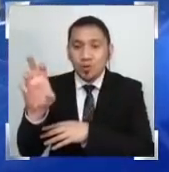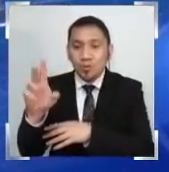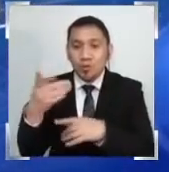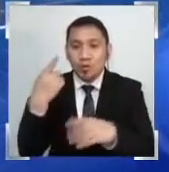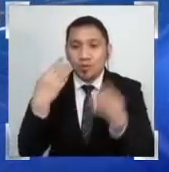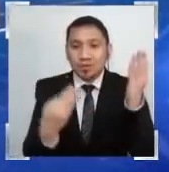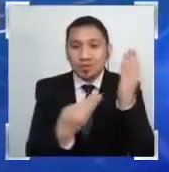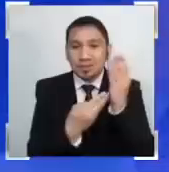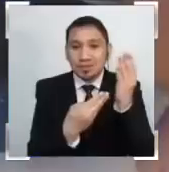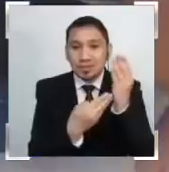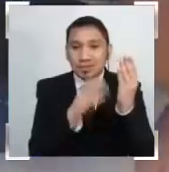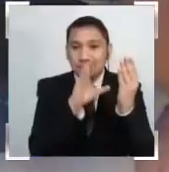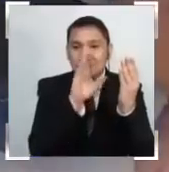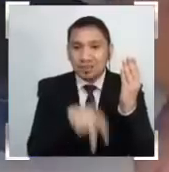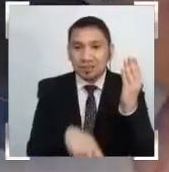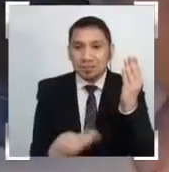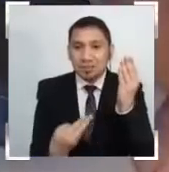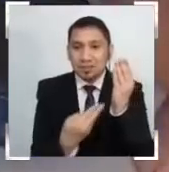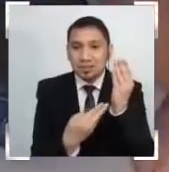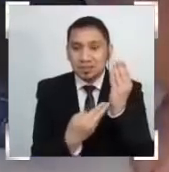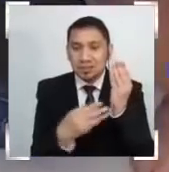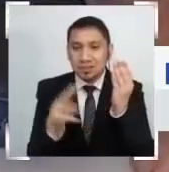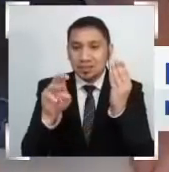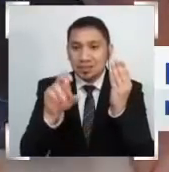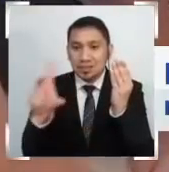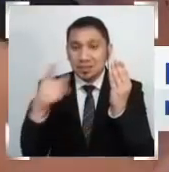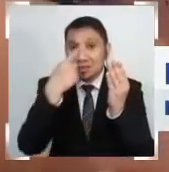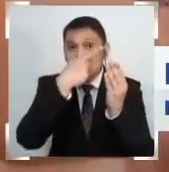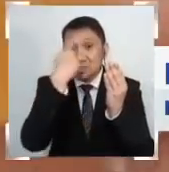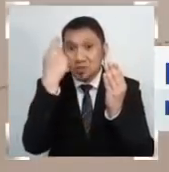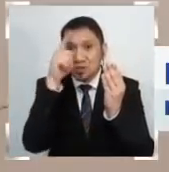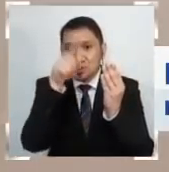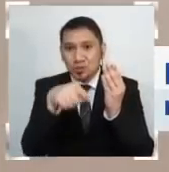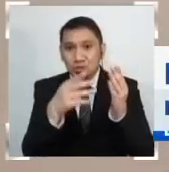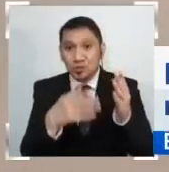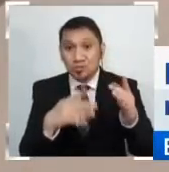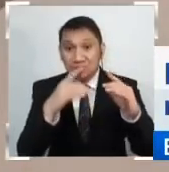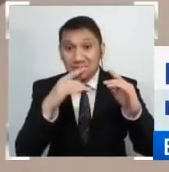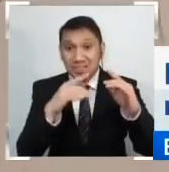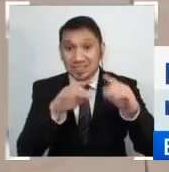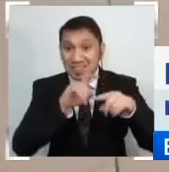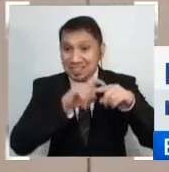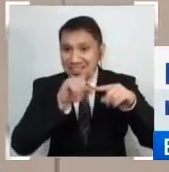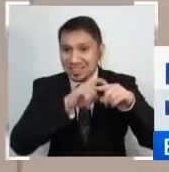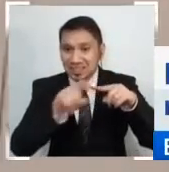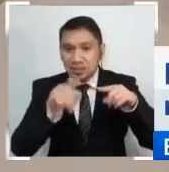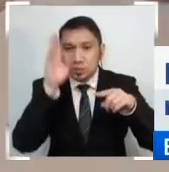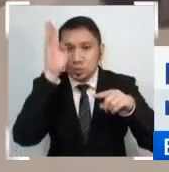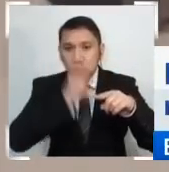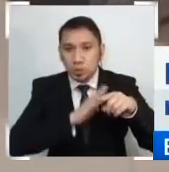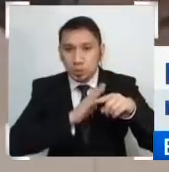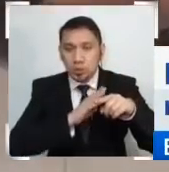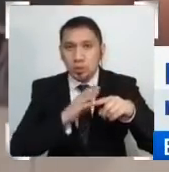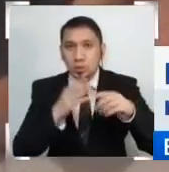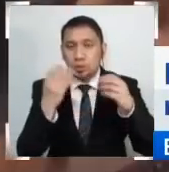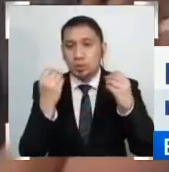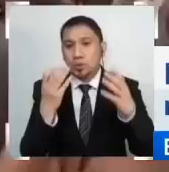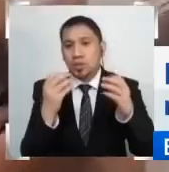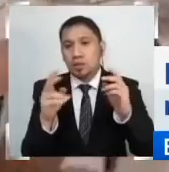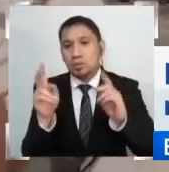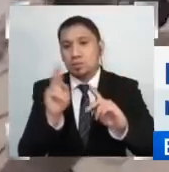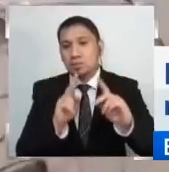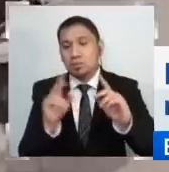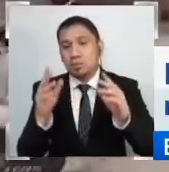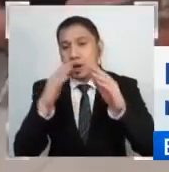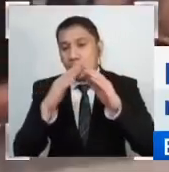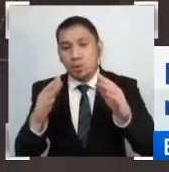mga gadget. Nasira kasi ng bagyong Odette ang maraming poste ng kuryente sa Bacolod, kaya maraming lugar ang walang supply ng kuryente.